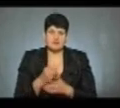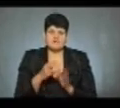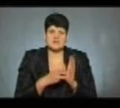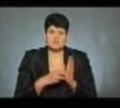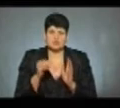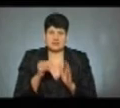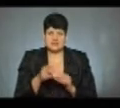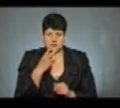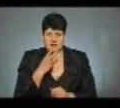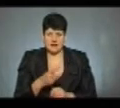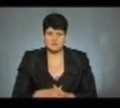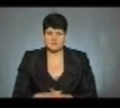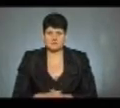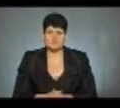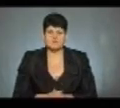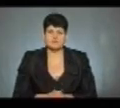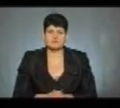тисяч переглядів.